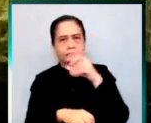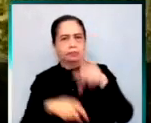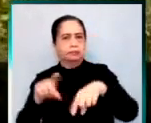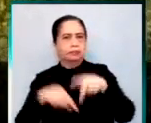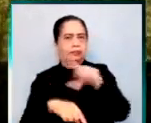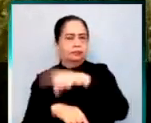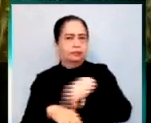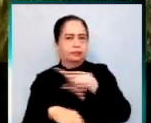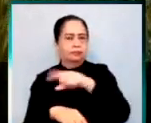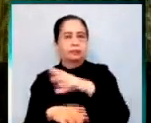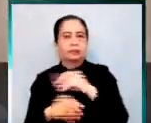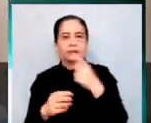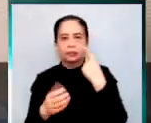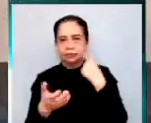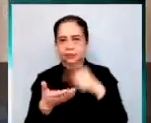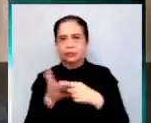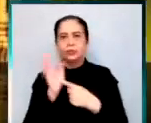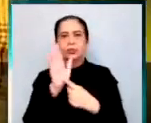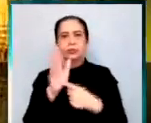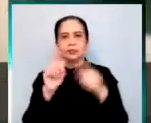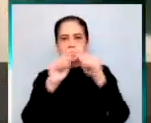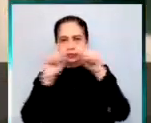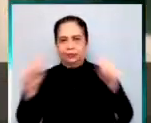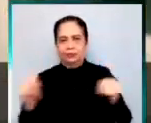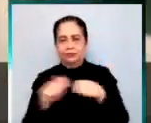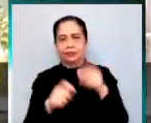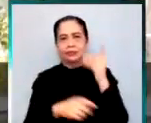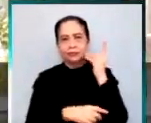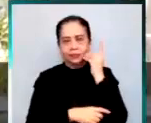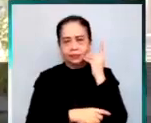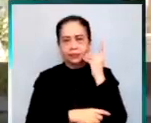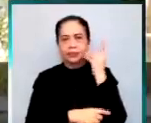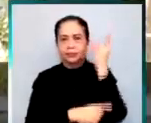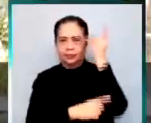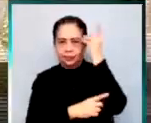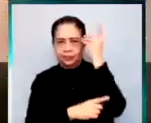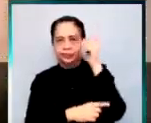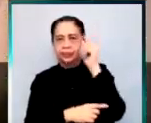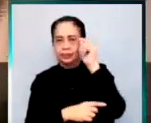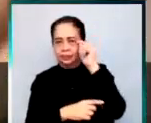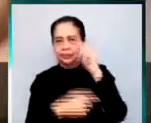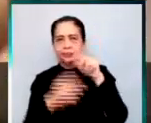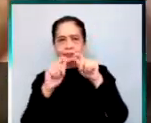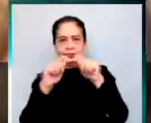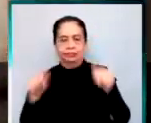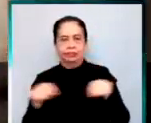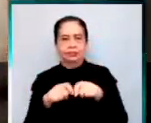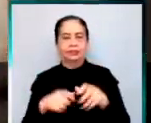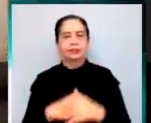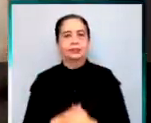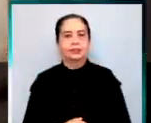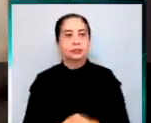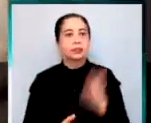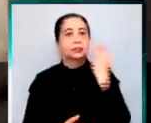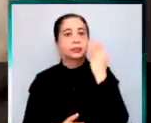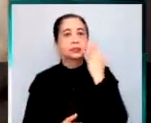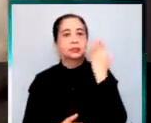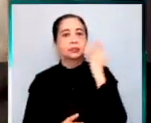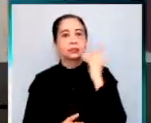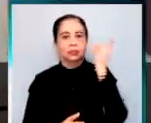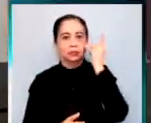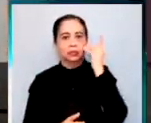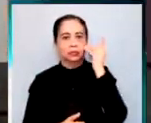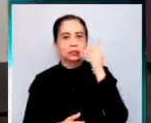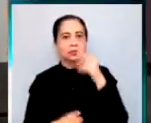ang pasilip sa love triangle ni na Danny, Dave at Tristan. Samaan mo si Danny sa event. Magpanggap ka bilang Davidson Navarro na kapenpal